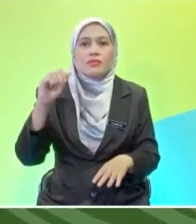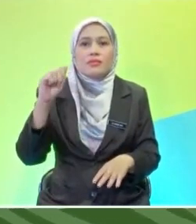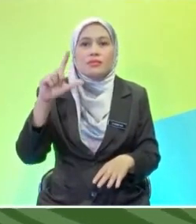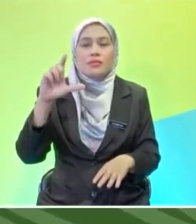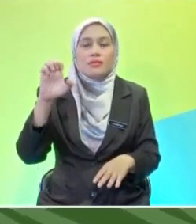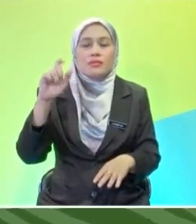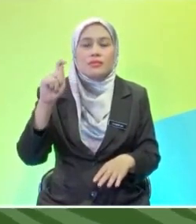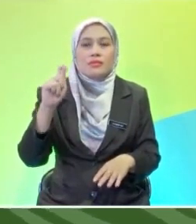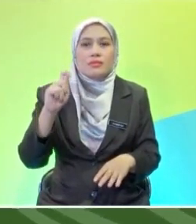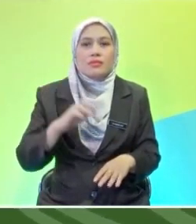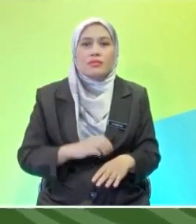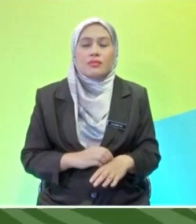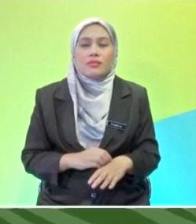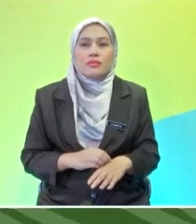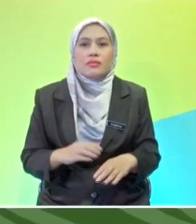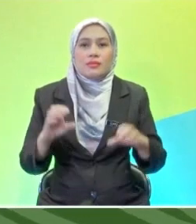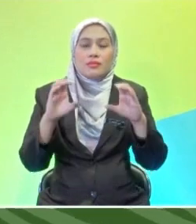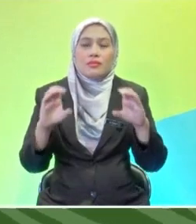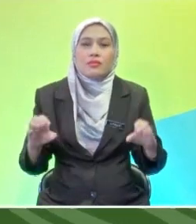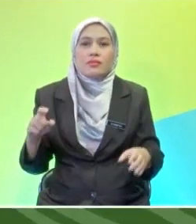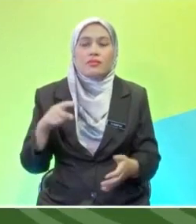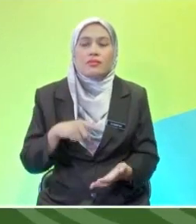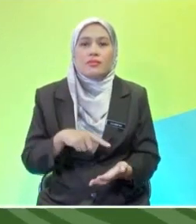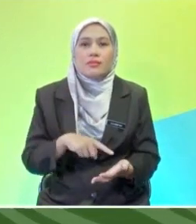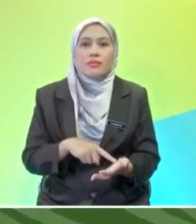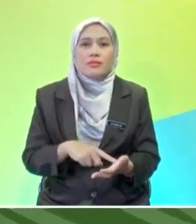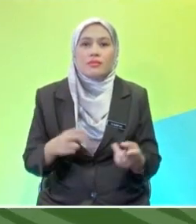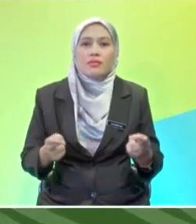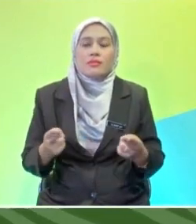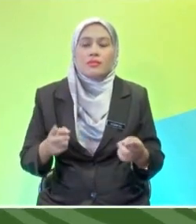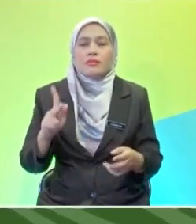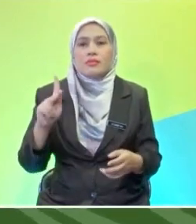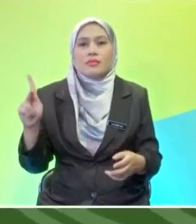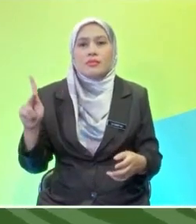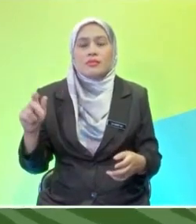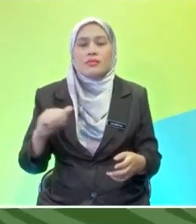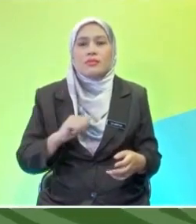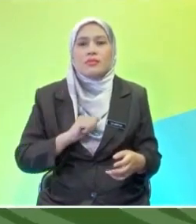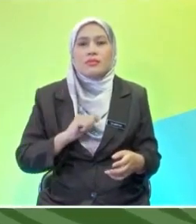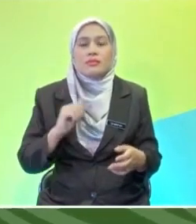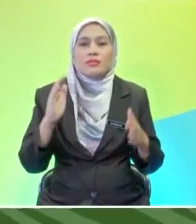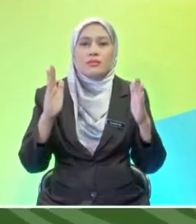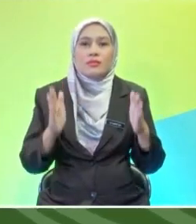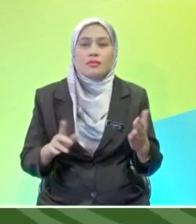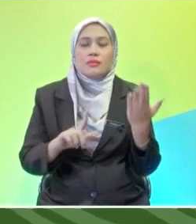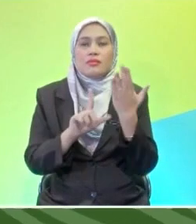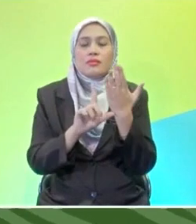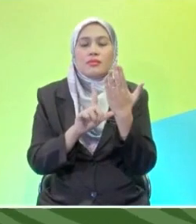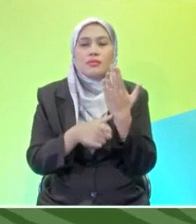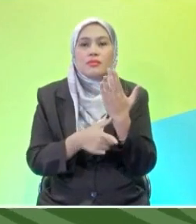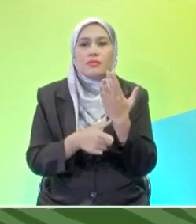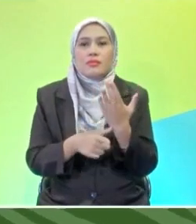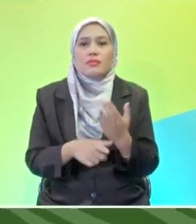Chalet ini diusulkan sendiri oleh masyarakat orang asli di sana. Dengan